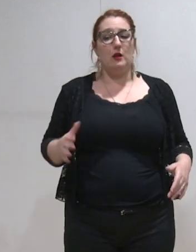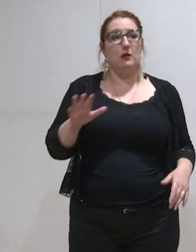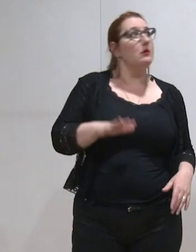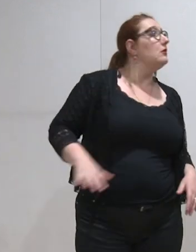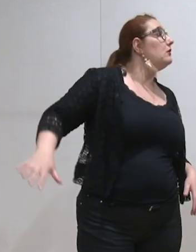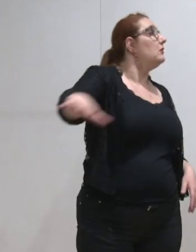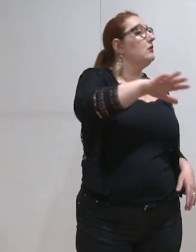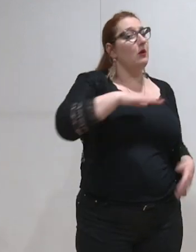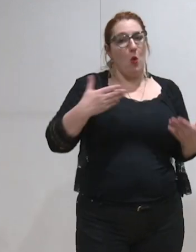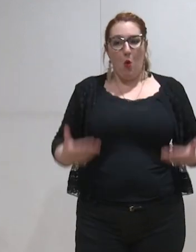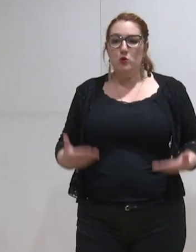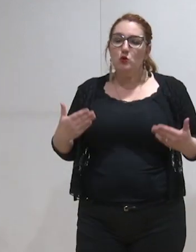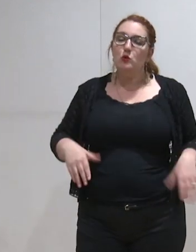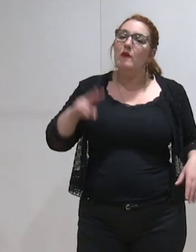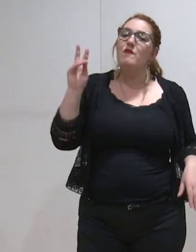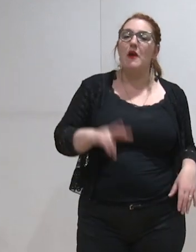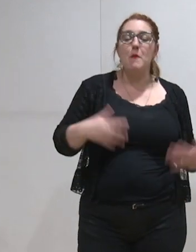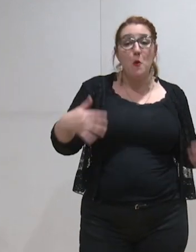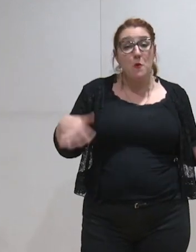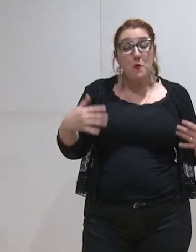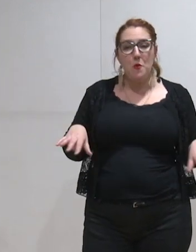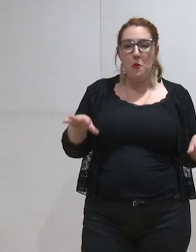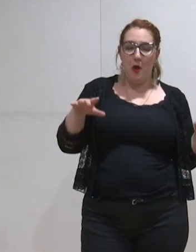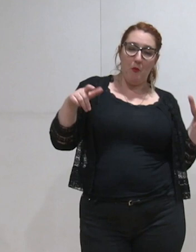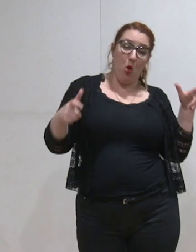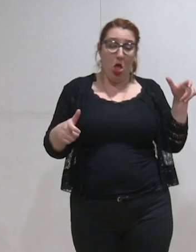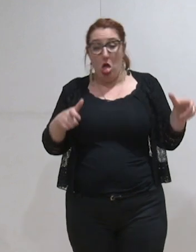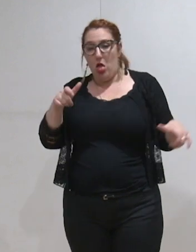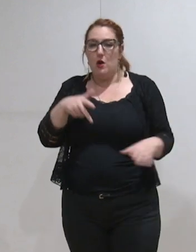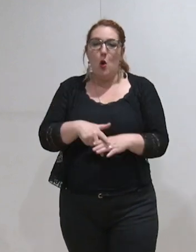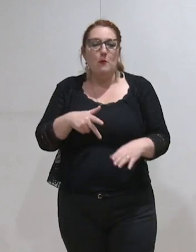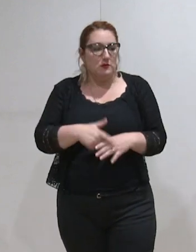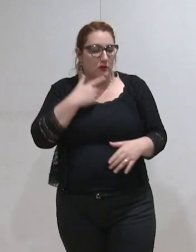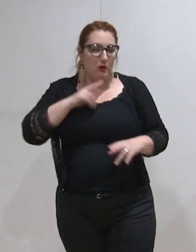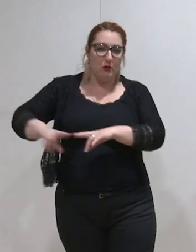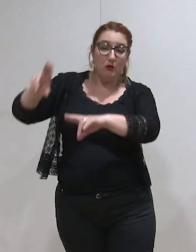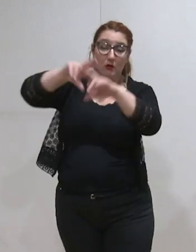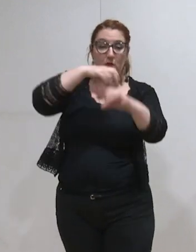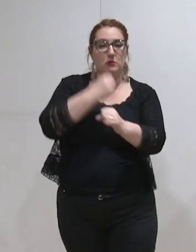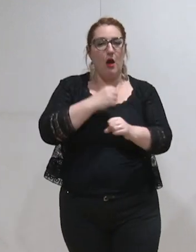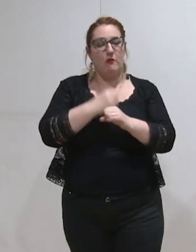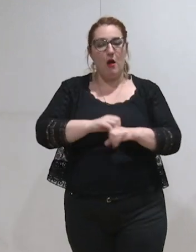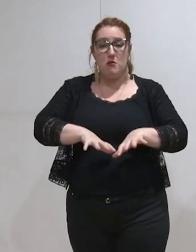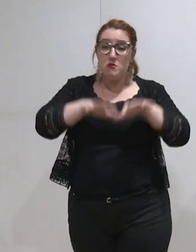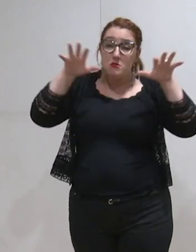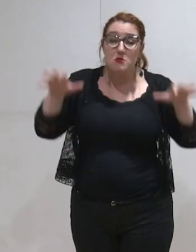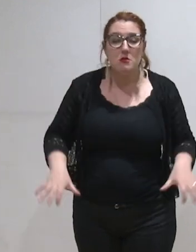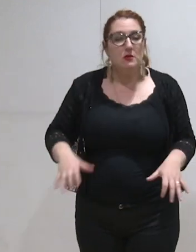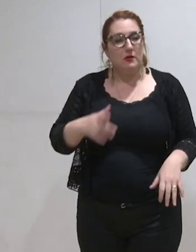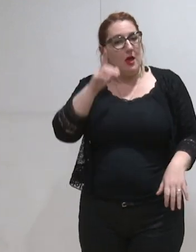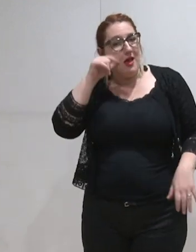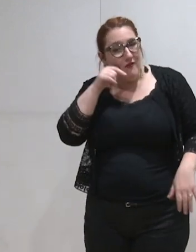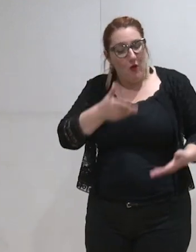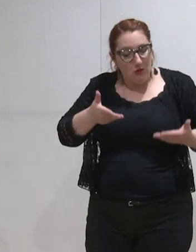aujourd'hui n'est vraiment pas ce qu'il devrait être et que donc la tâche est immense et que les efforts que nous demandons et les